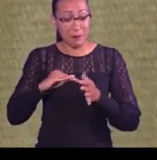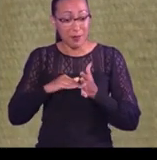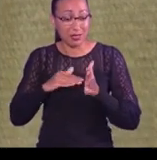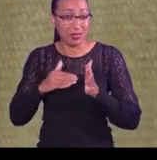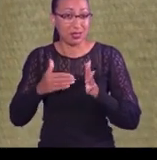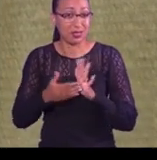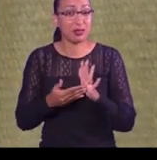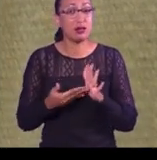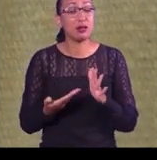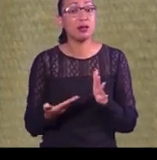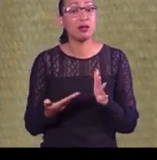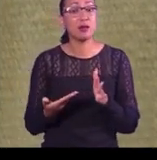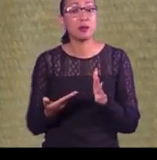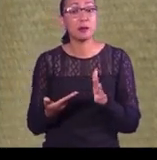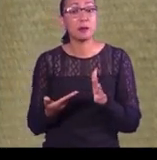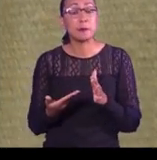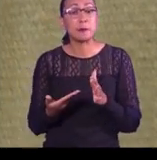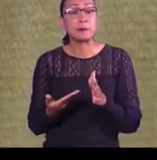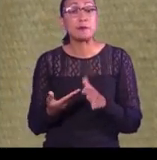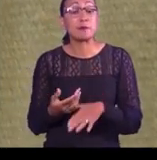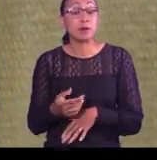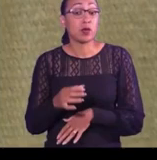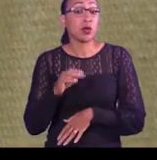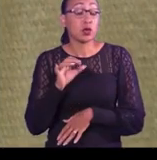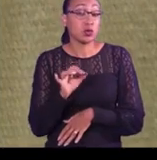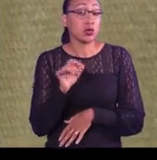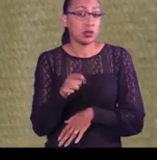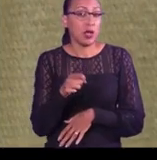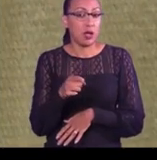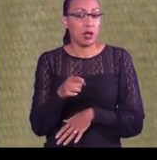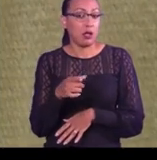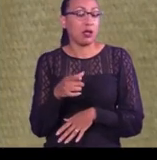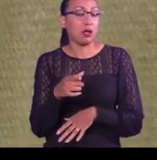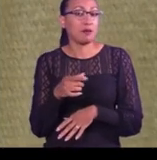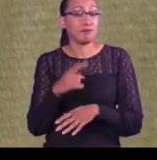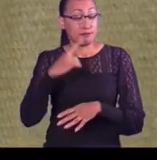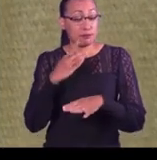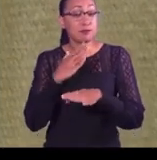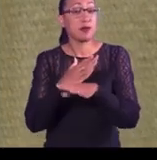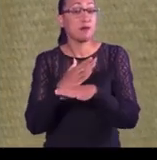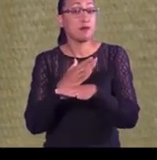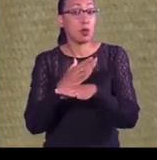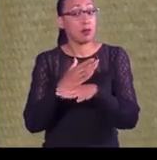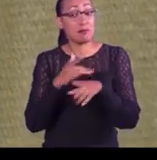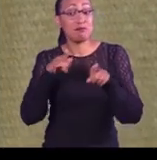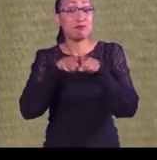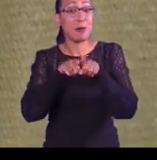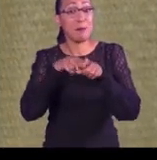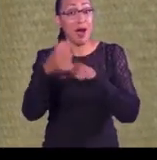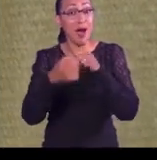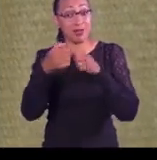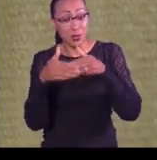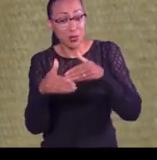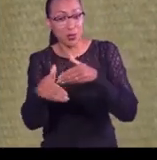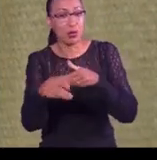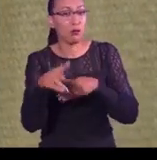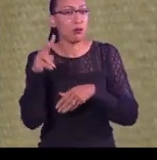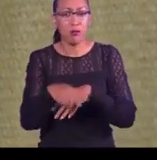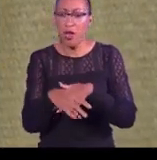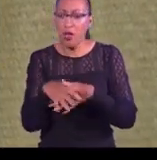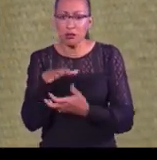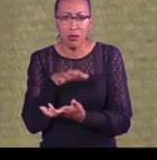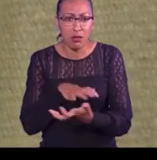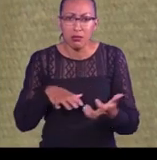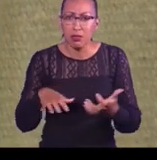côte. Et ce n'est qu'un début, puisqu'on prévoit autant au cours des années qui viennent. Donc on est face à une catastrophe avec des